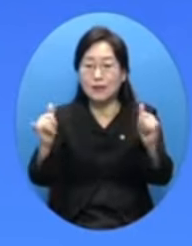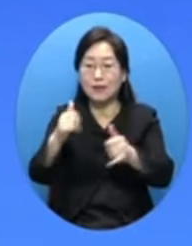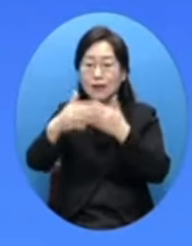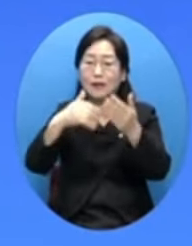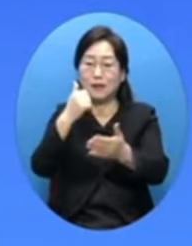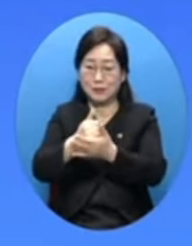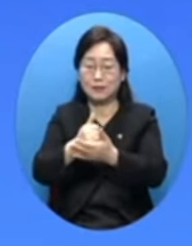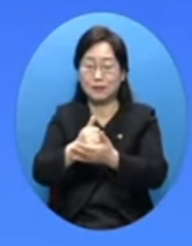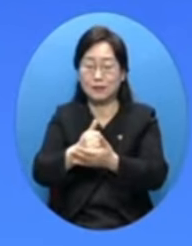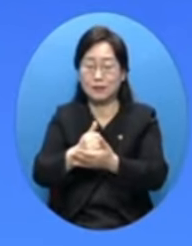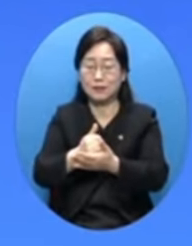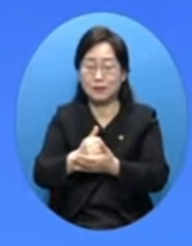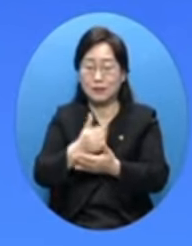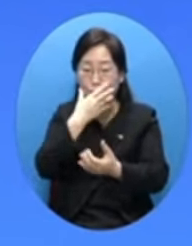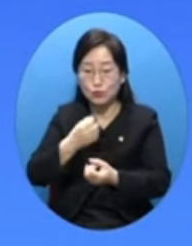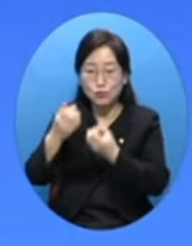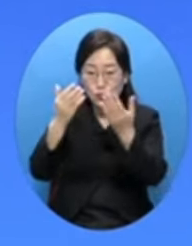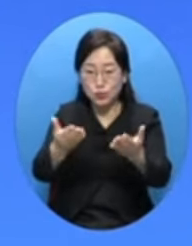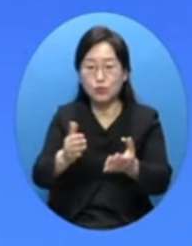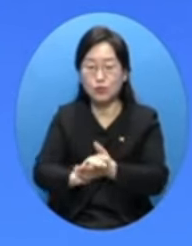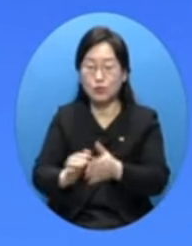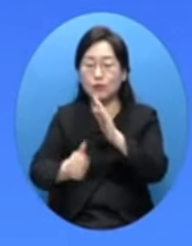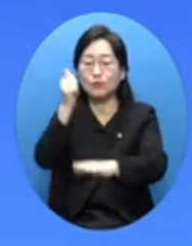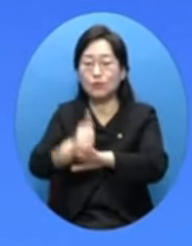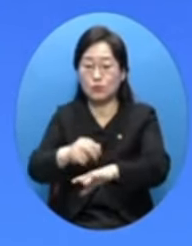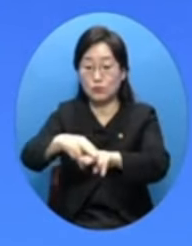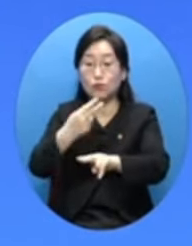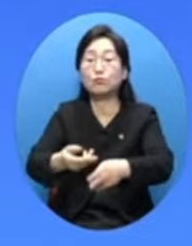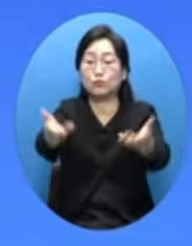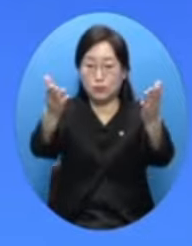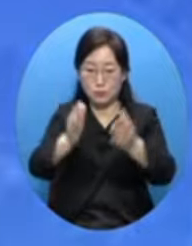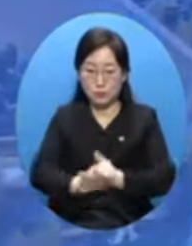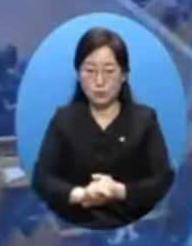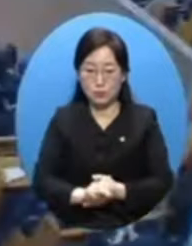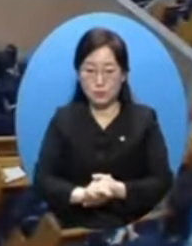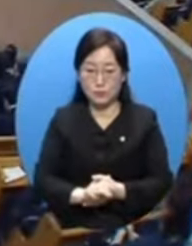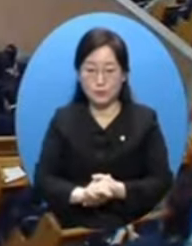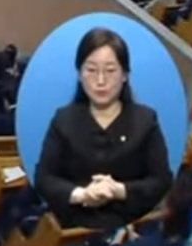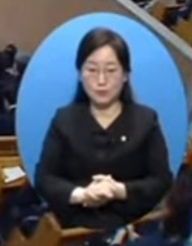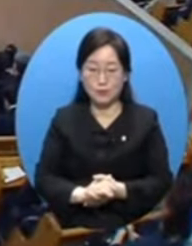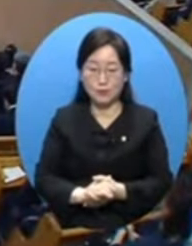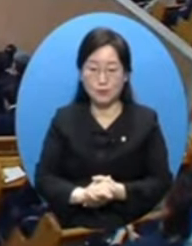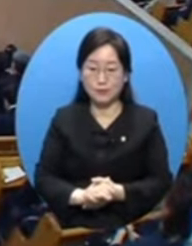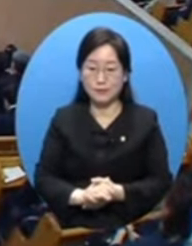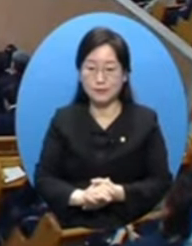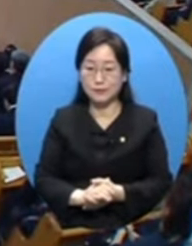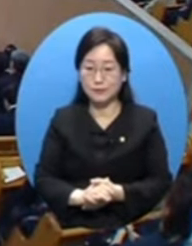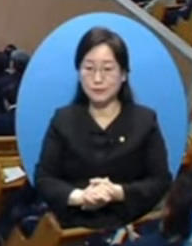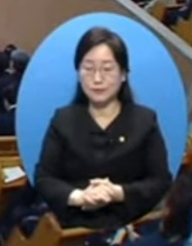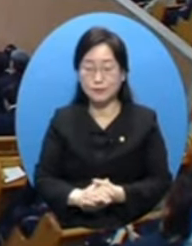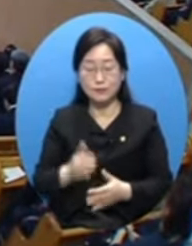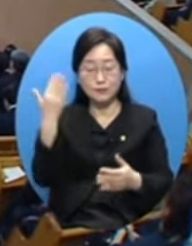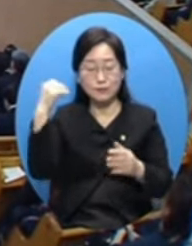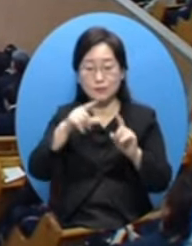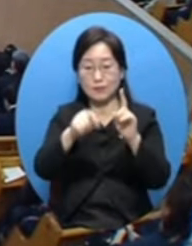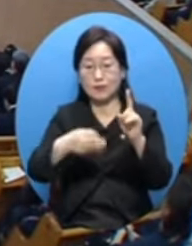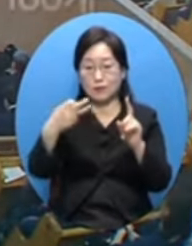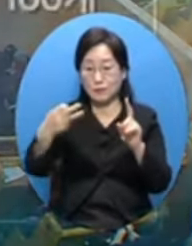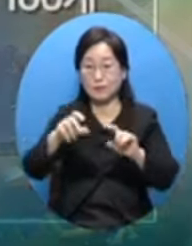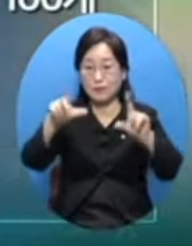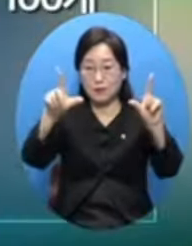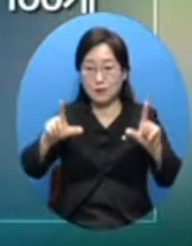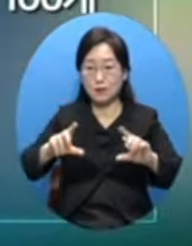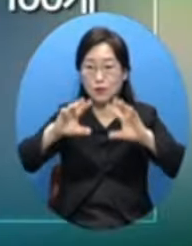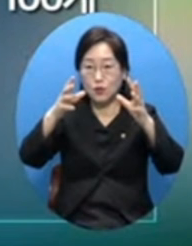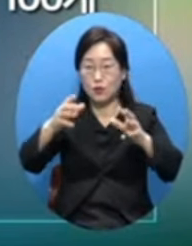하나님께서 우리에게 축복을 주시고 성공을 선물로 주시는 것입니다 지난 1월 13일 날 국민